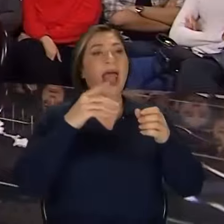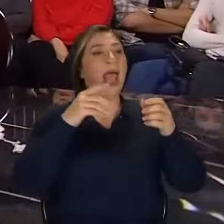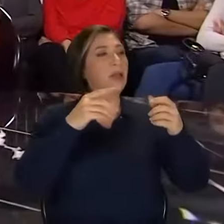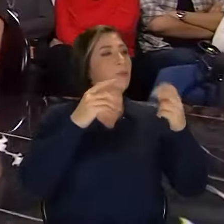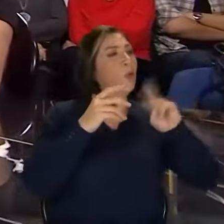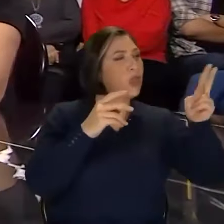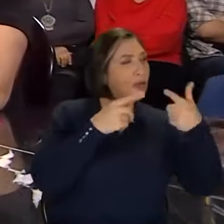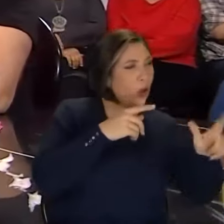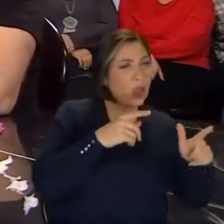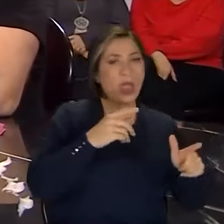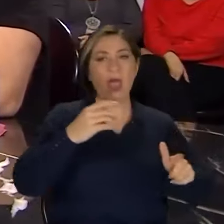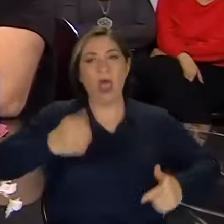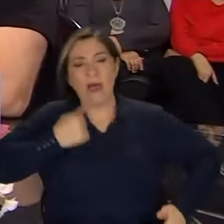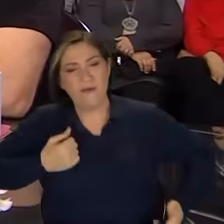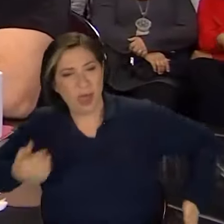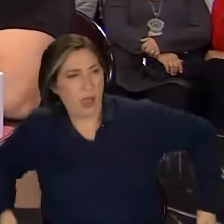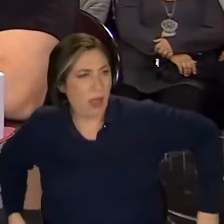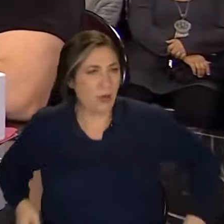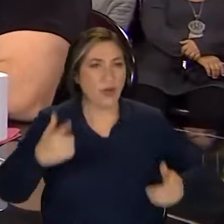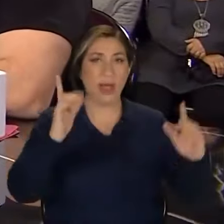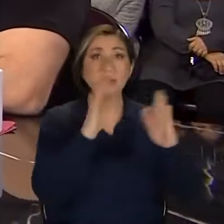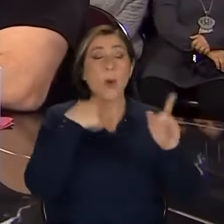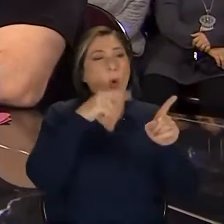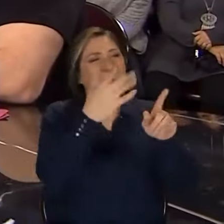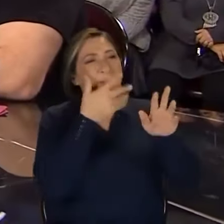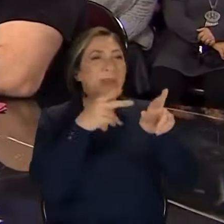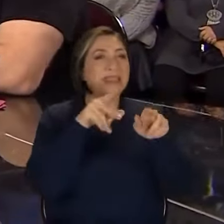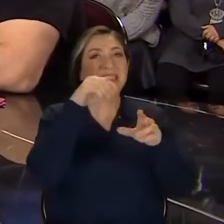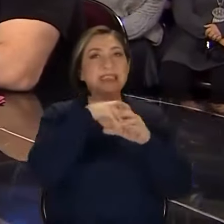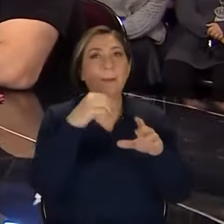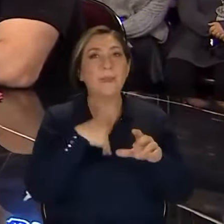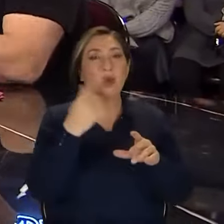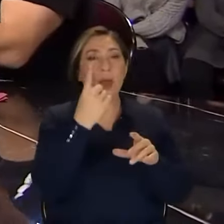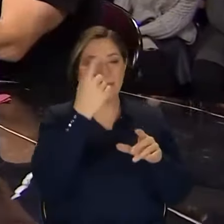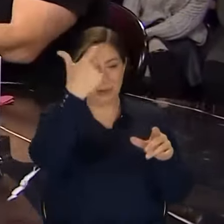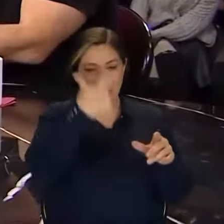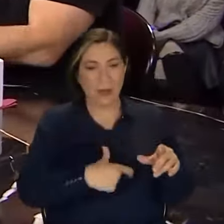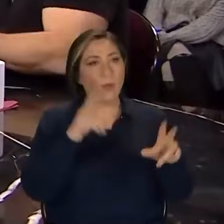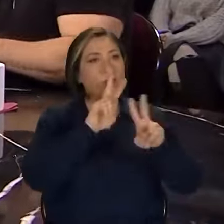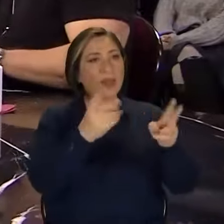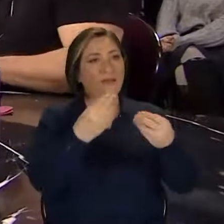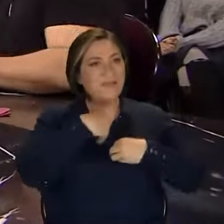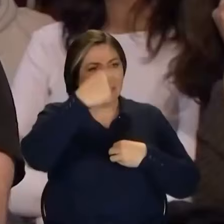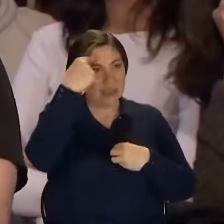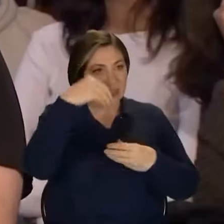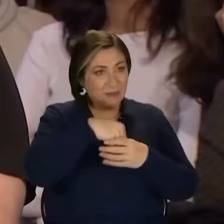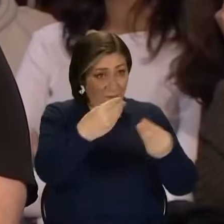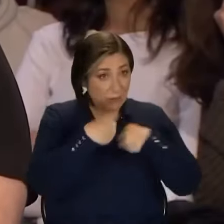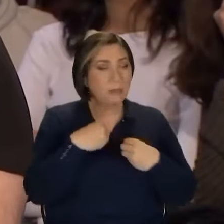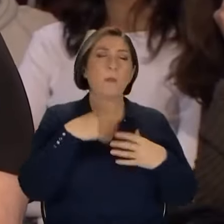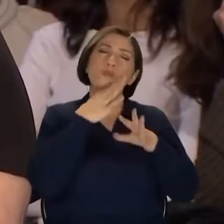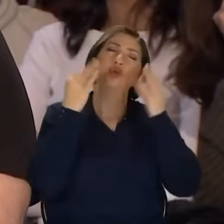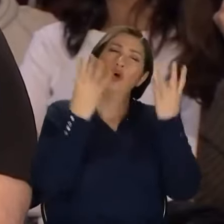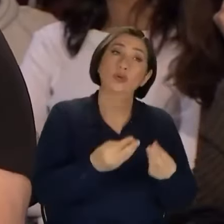Karşı Onun bir stili vardı Ben o stilde Eee bana öyle bir kompozisyon oynama fırsatı verdiği için mutlu oldum